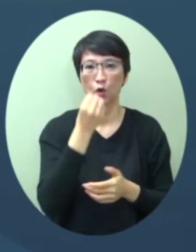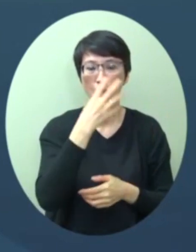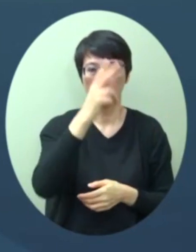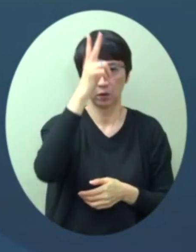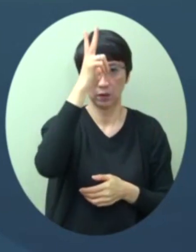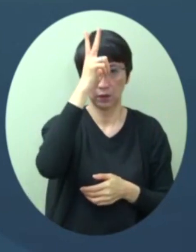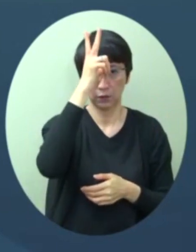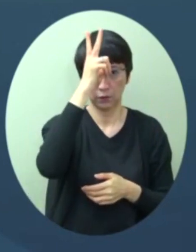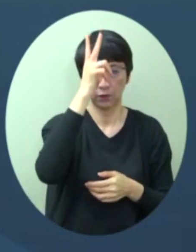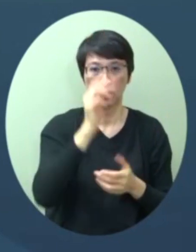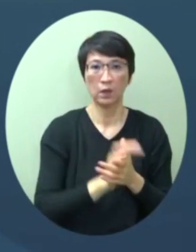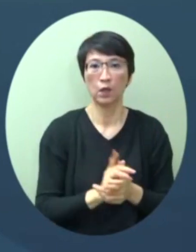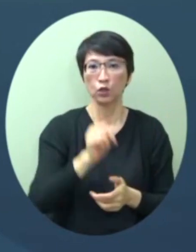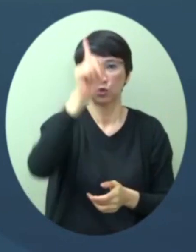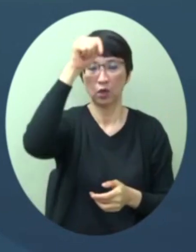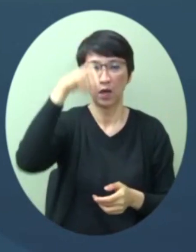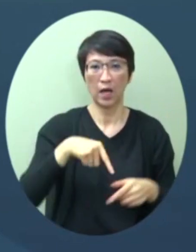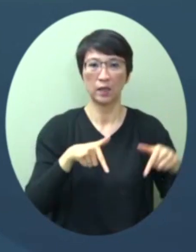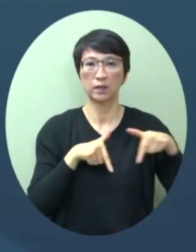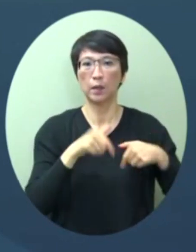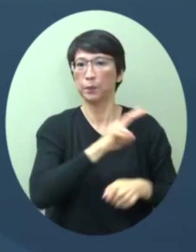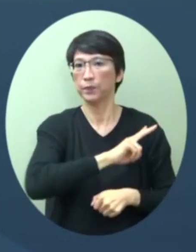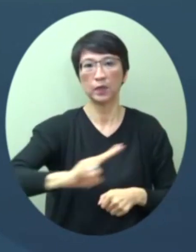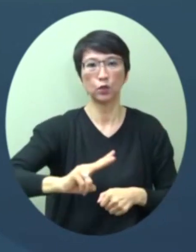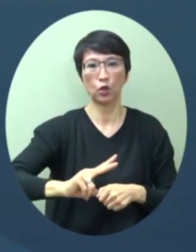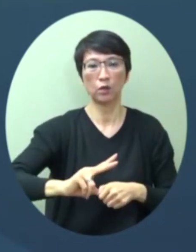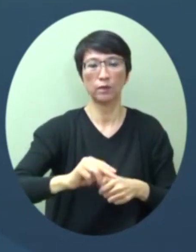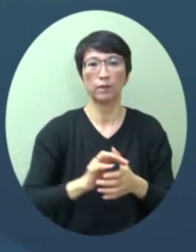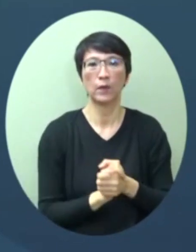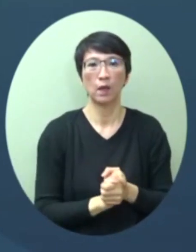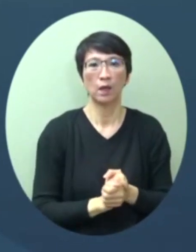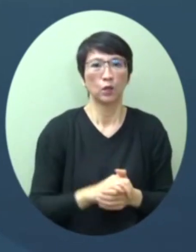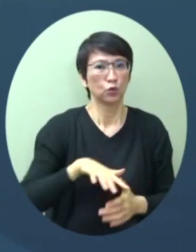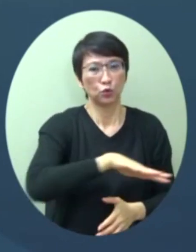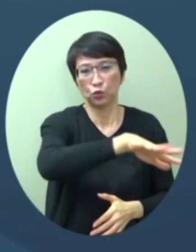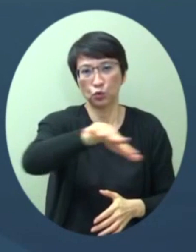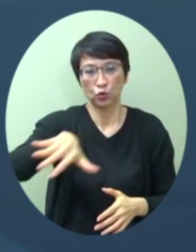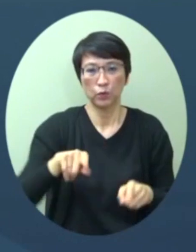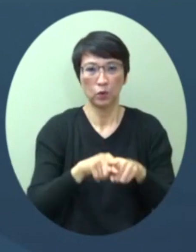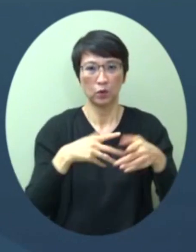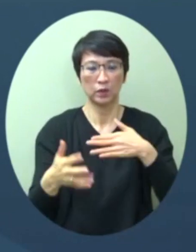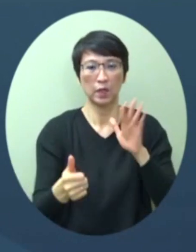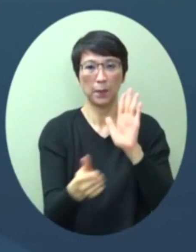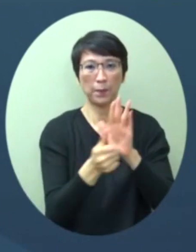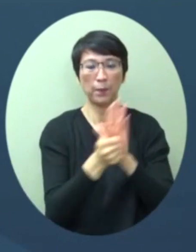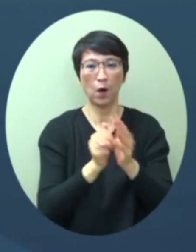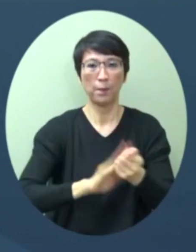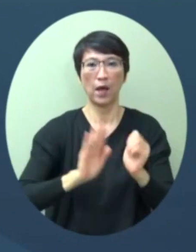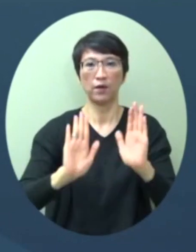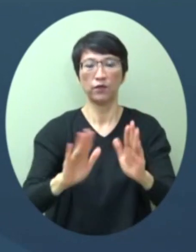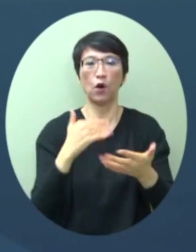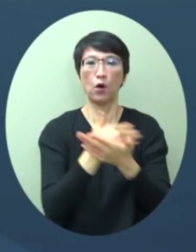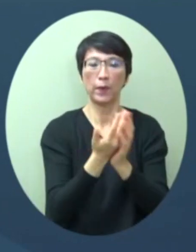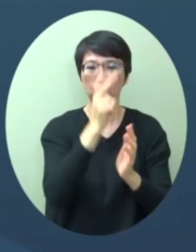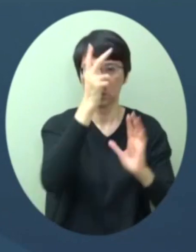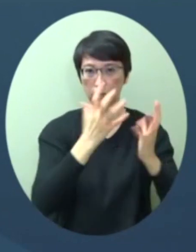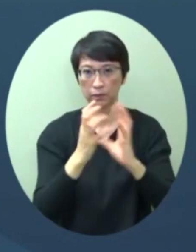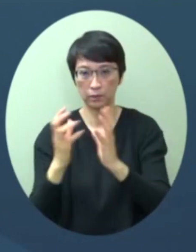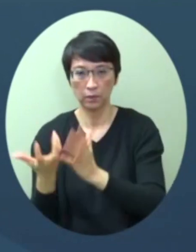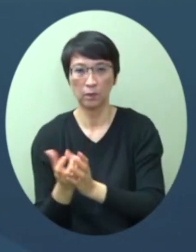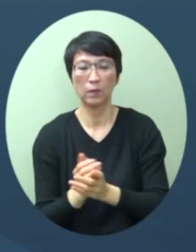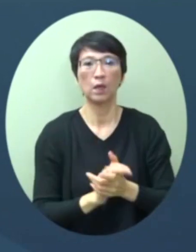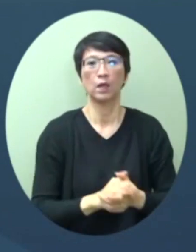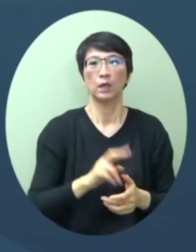政府是上下同心全力全动员地抗疫的不同的政策局和部门